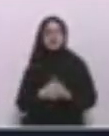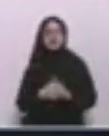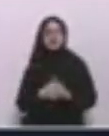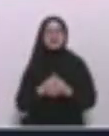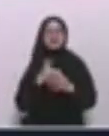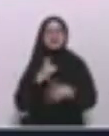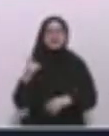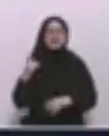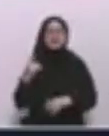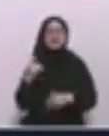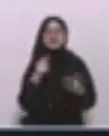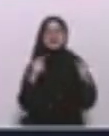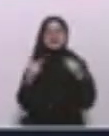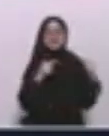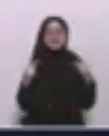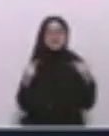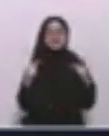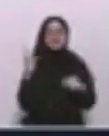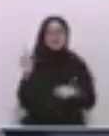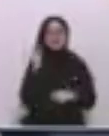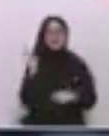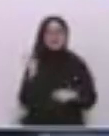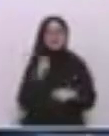publik Kabupaten Morowali